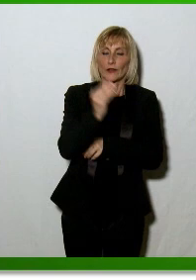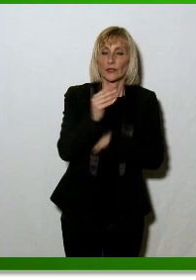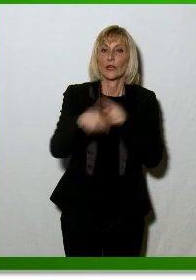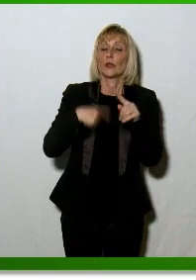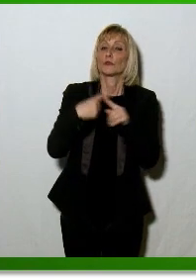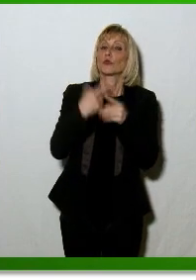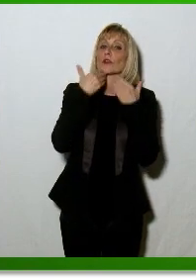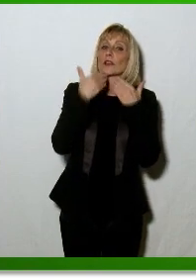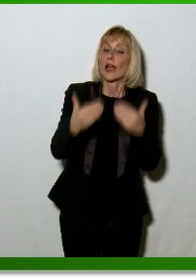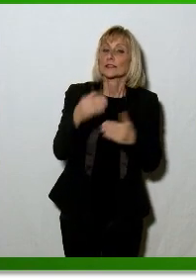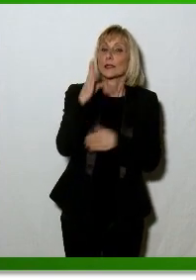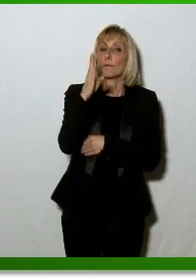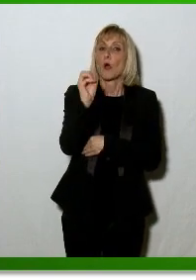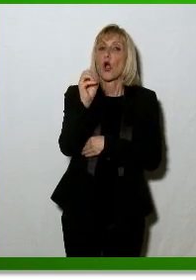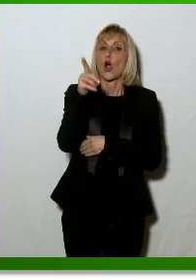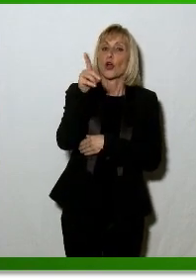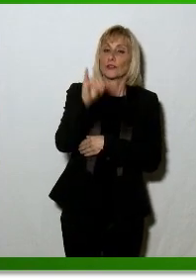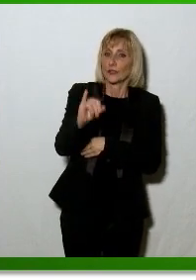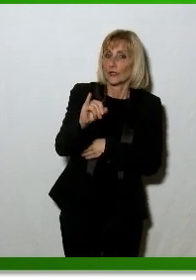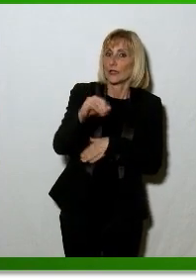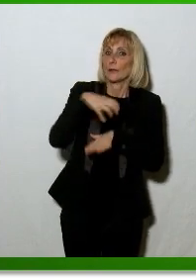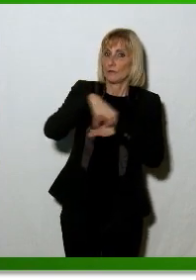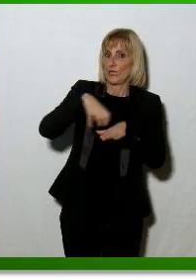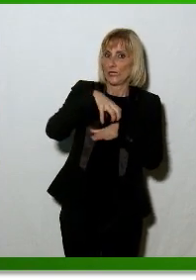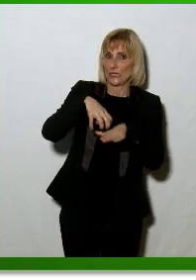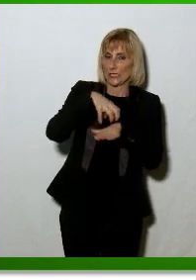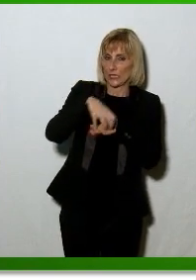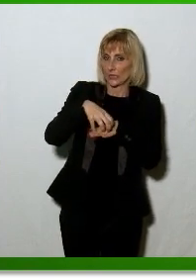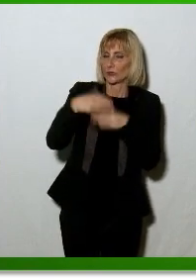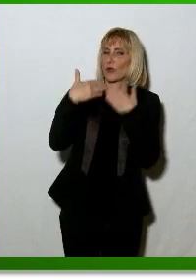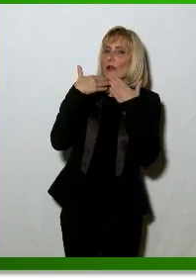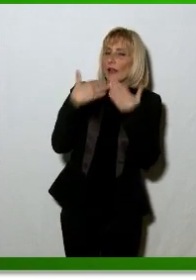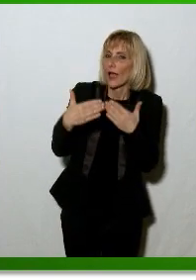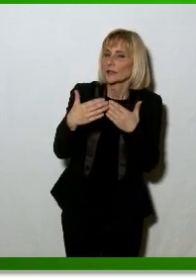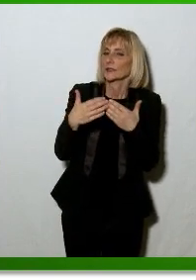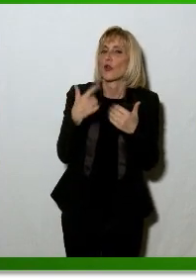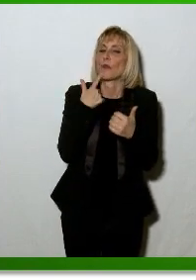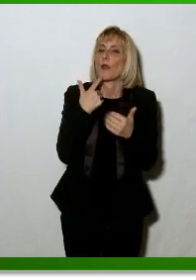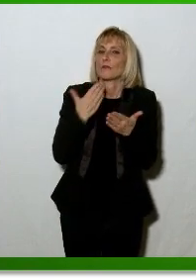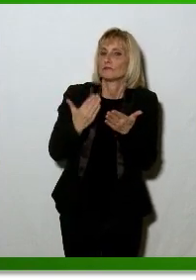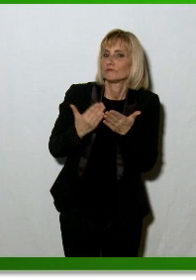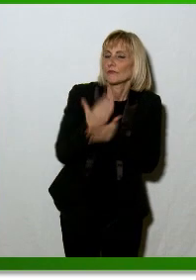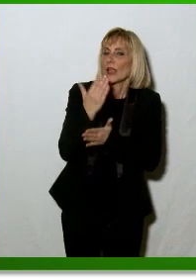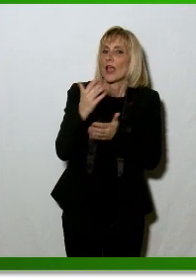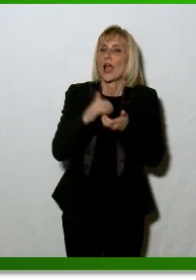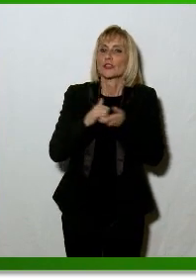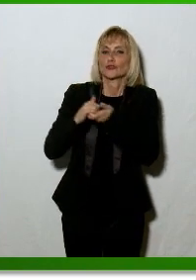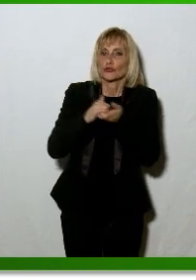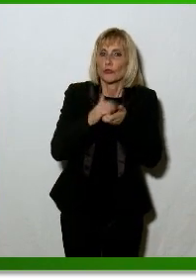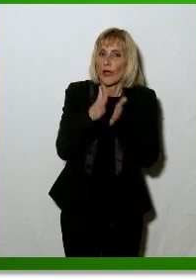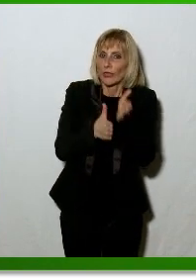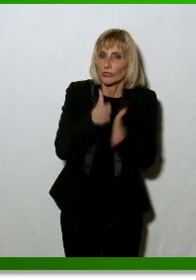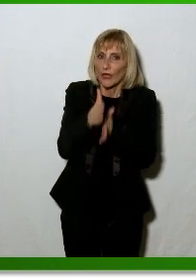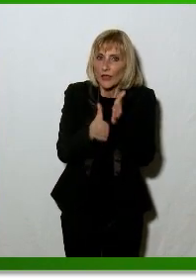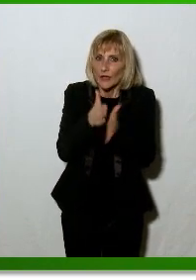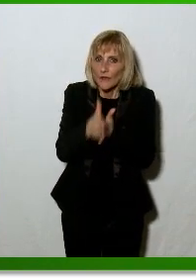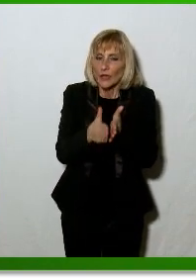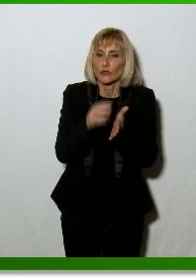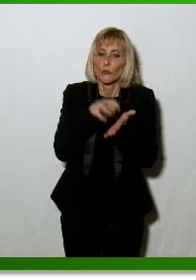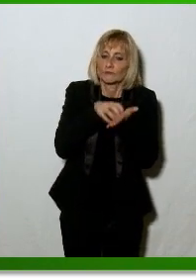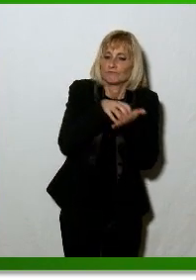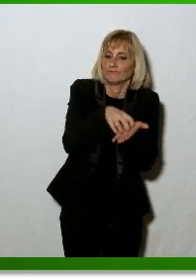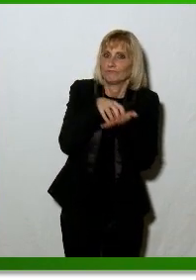ministro Andrea bodi che ha fatto da sponda alle richieste appunto di Anci consentendo all'associazione di continuare a finanziare i